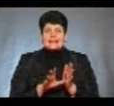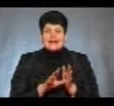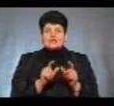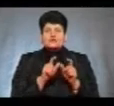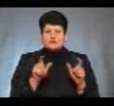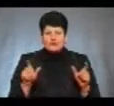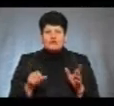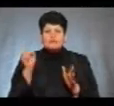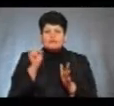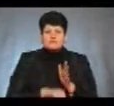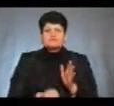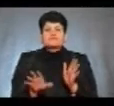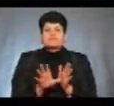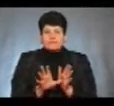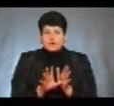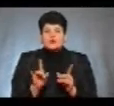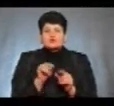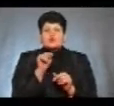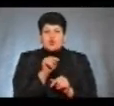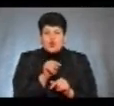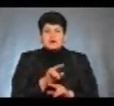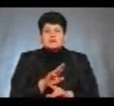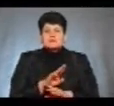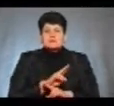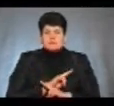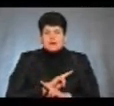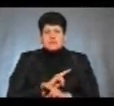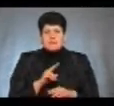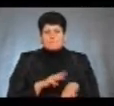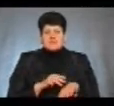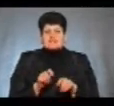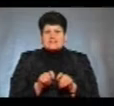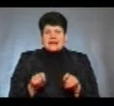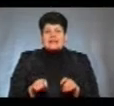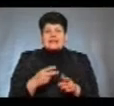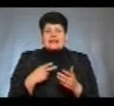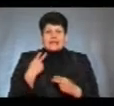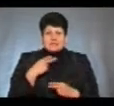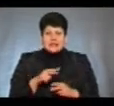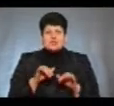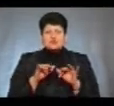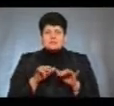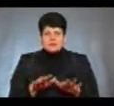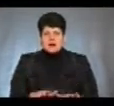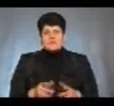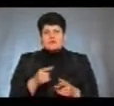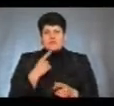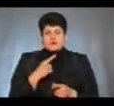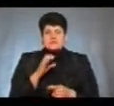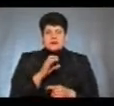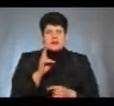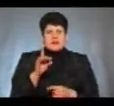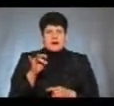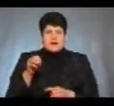від ураження струму. Щодо його смерті поліція відкрила кримінальну справу. За словами речника Нацполіції області Сергія